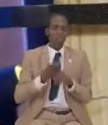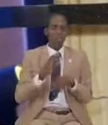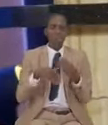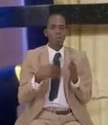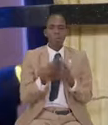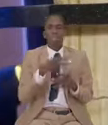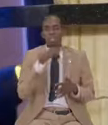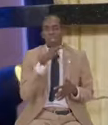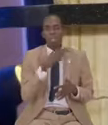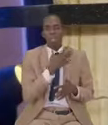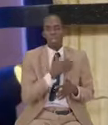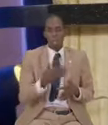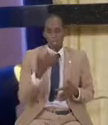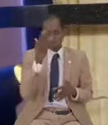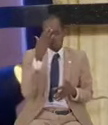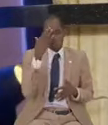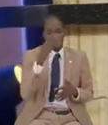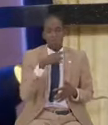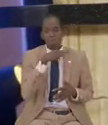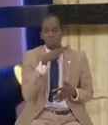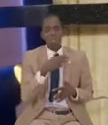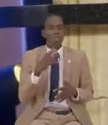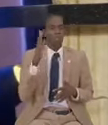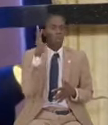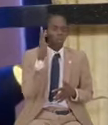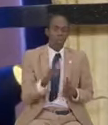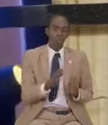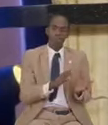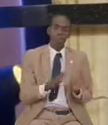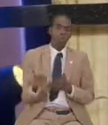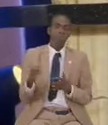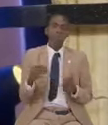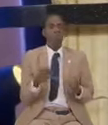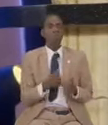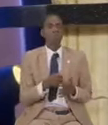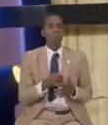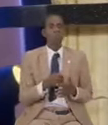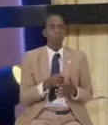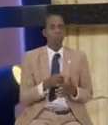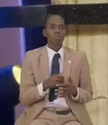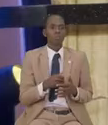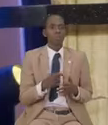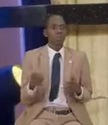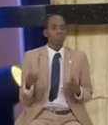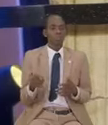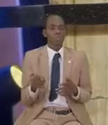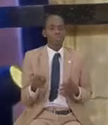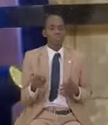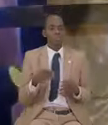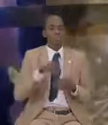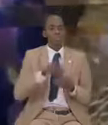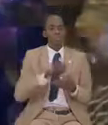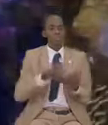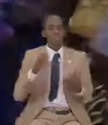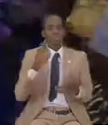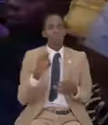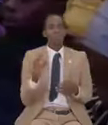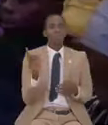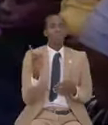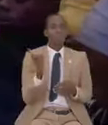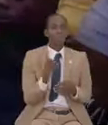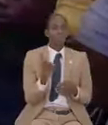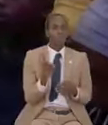ne commettent pas d'inquiéter et qui marche dans cette voie le verset 9 nous dit comment le jeune homme